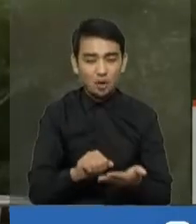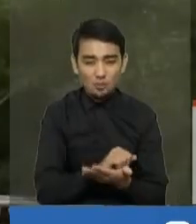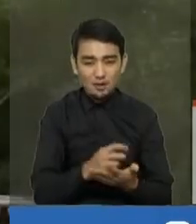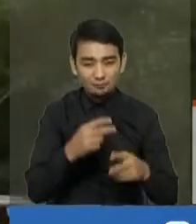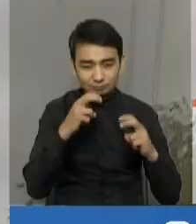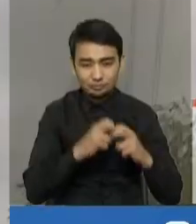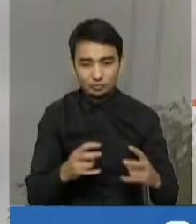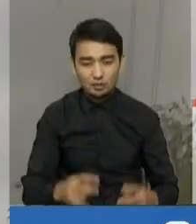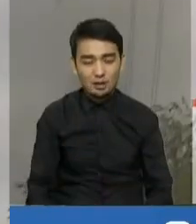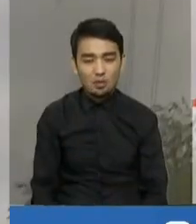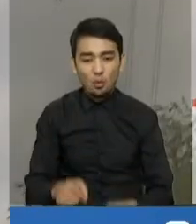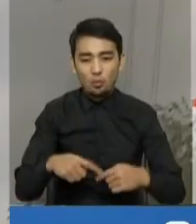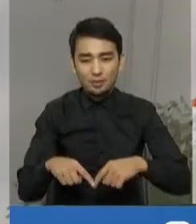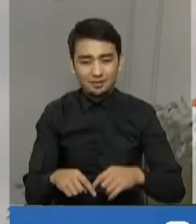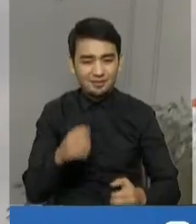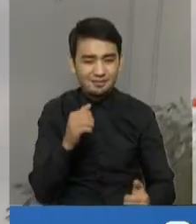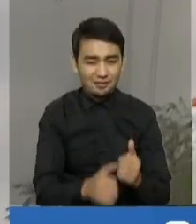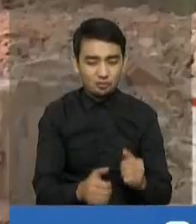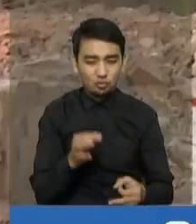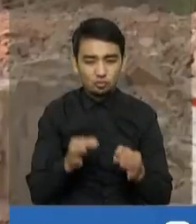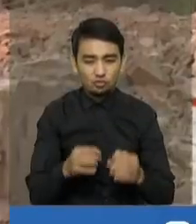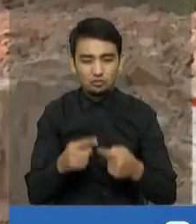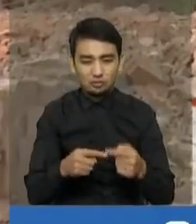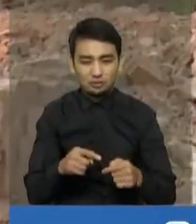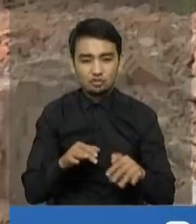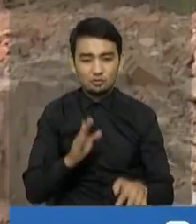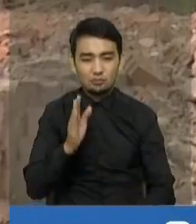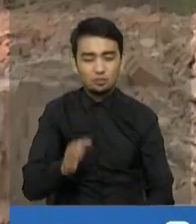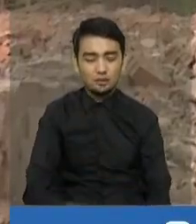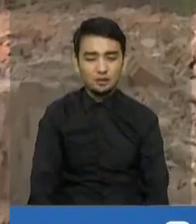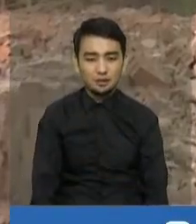проблемных объектов будут разбираться в судебном порядке. Елеман Раимбеков, Влад Шишко, Информбюро.